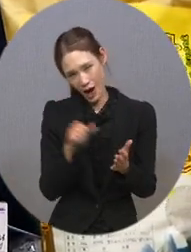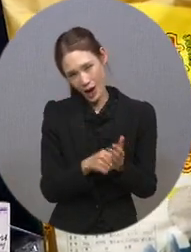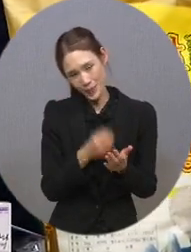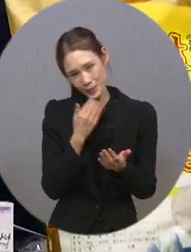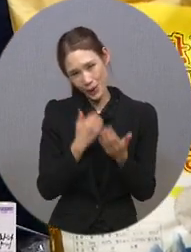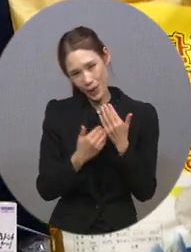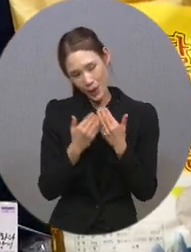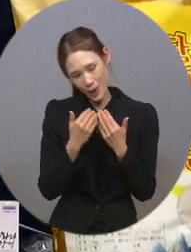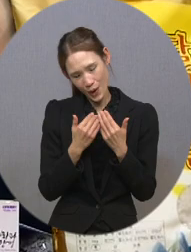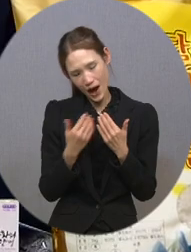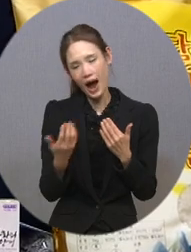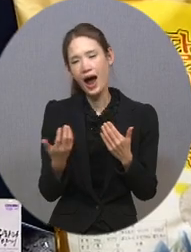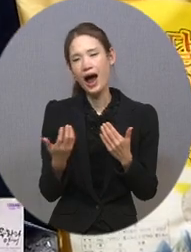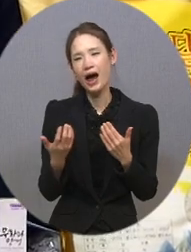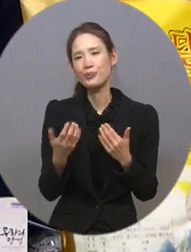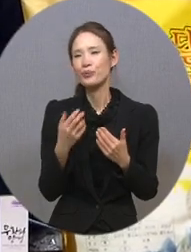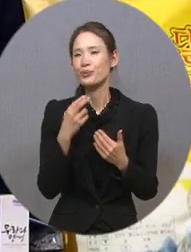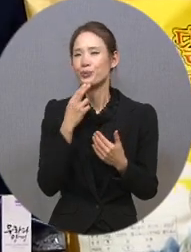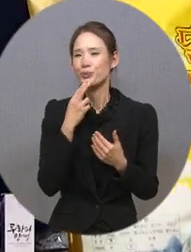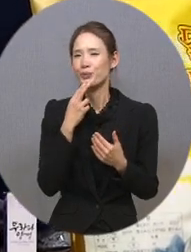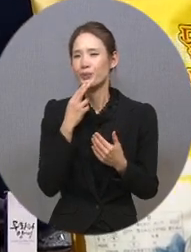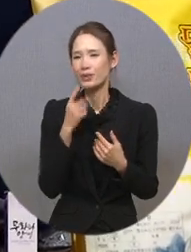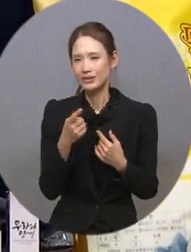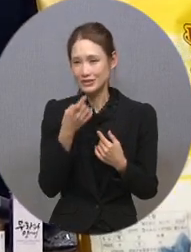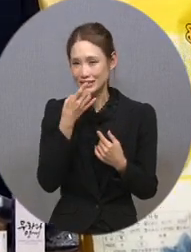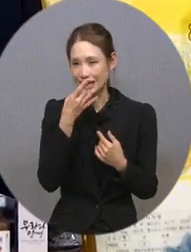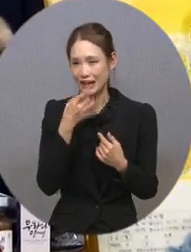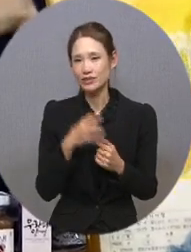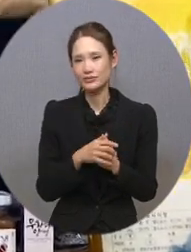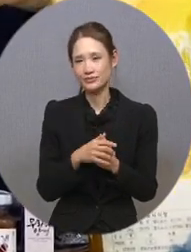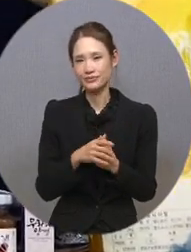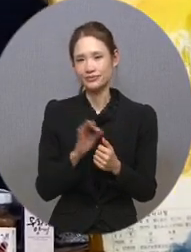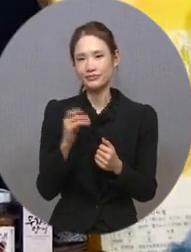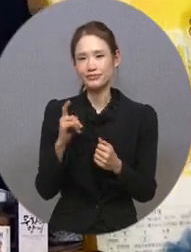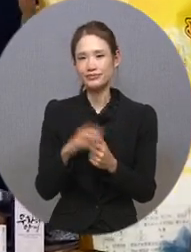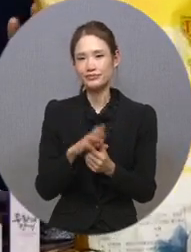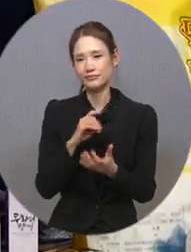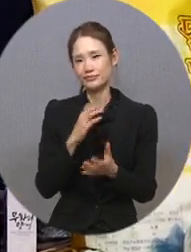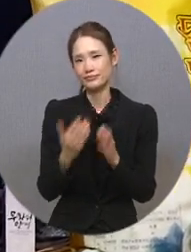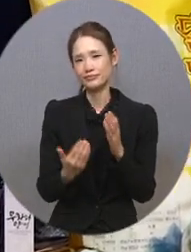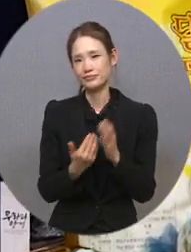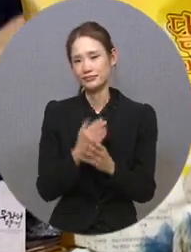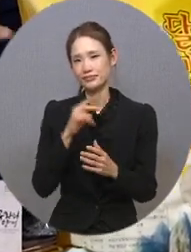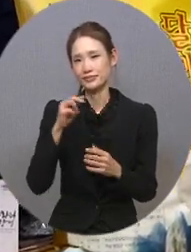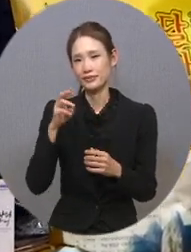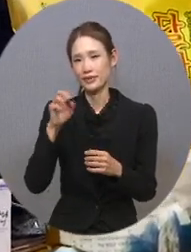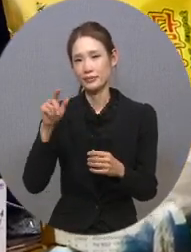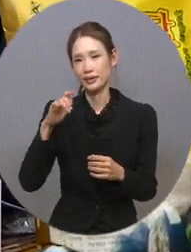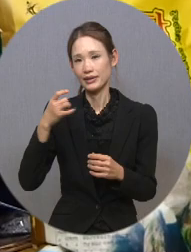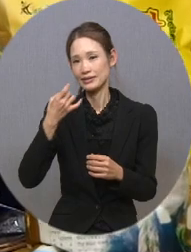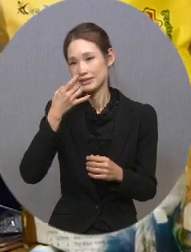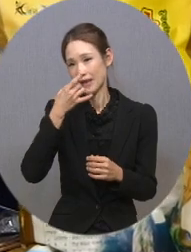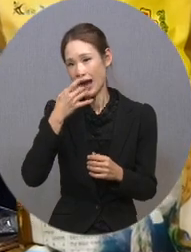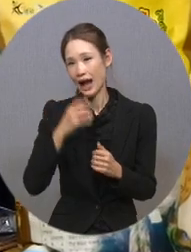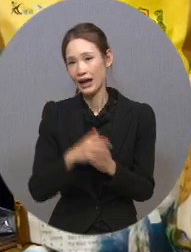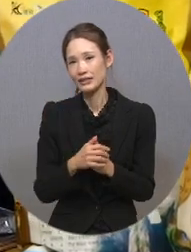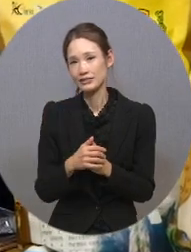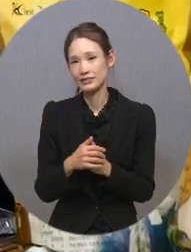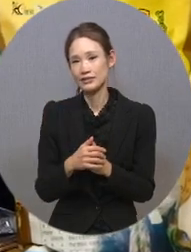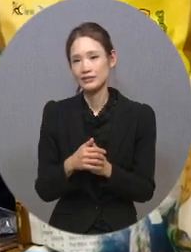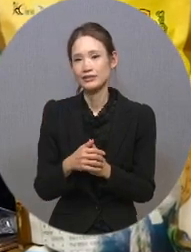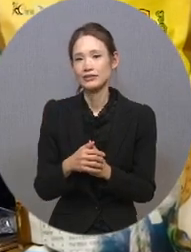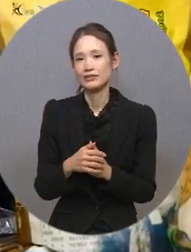있다 보면은 아픈 게 없다는 그 쌀이 바로 영암에서 나온 달맞이 쌀이라는